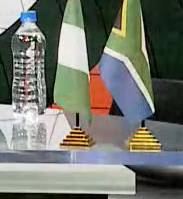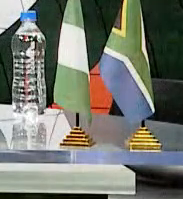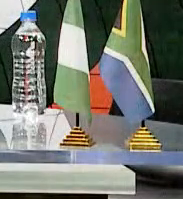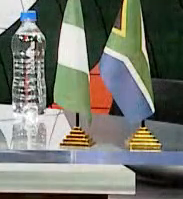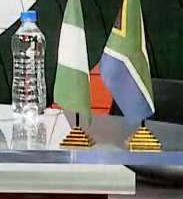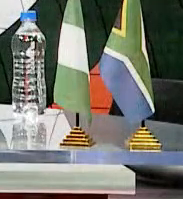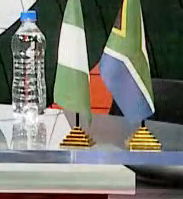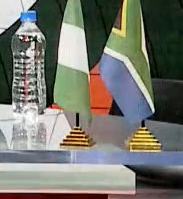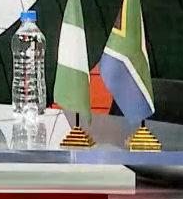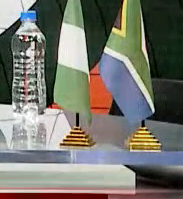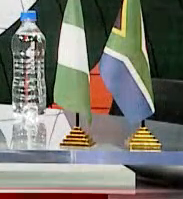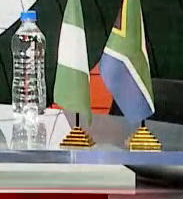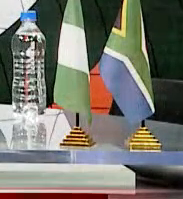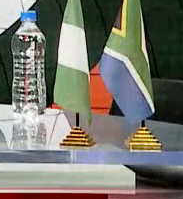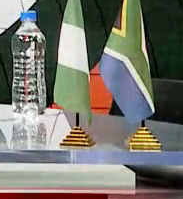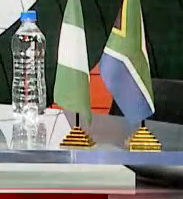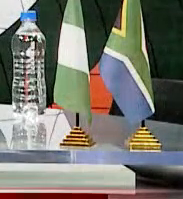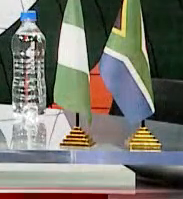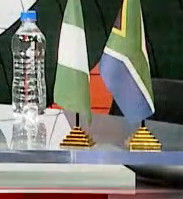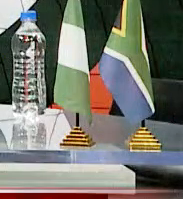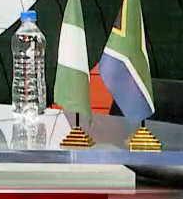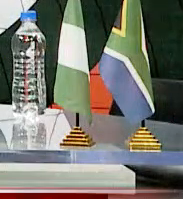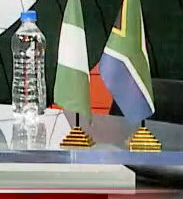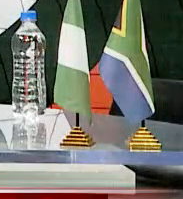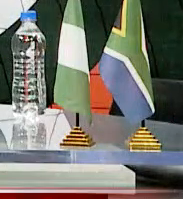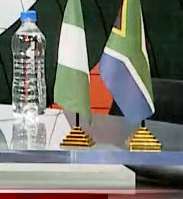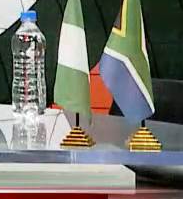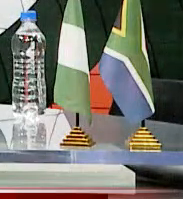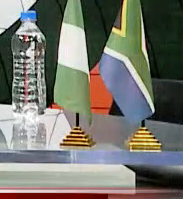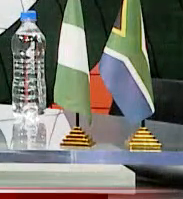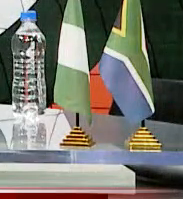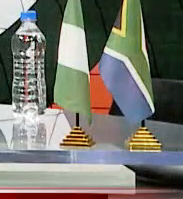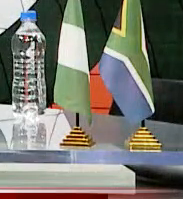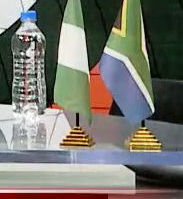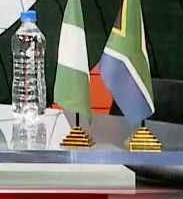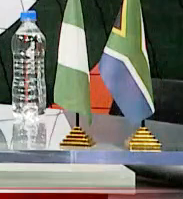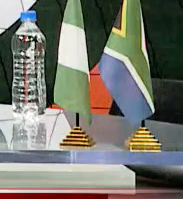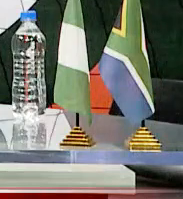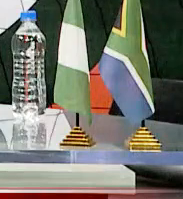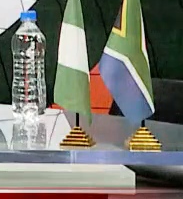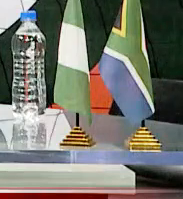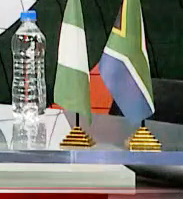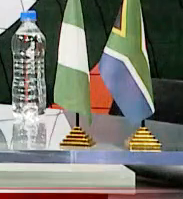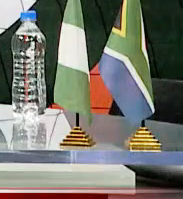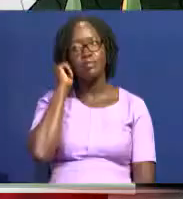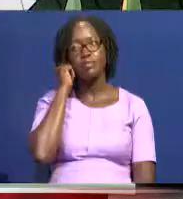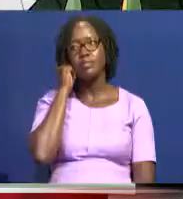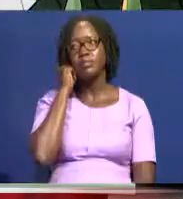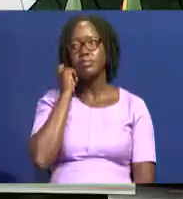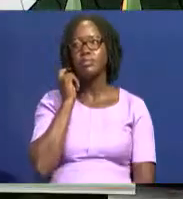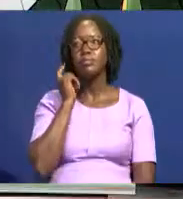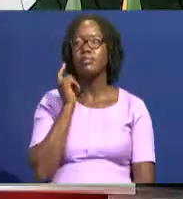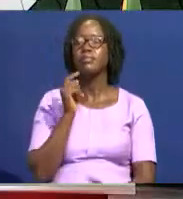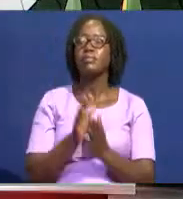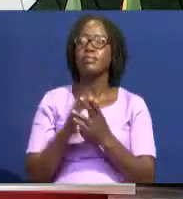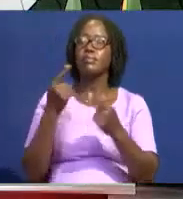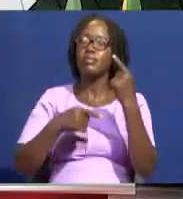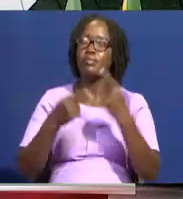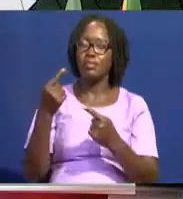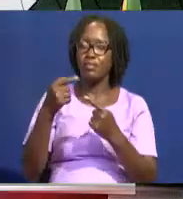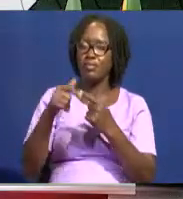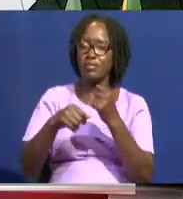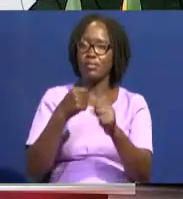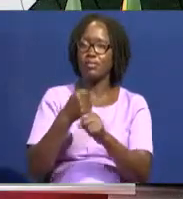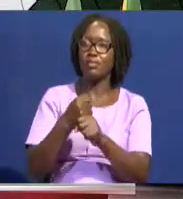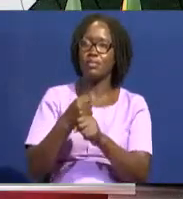Sasa mwanasporti, tuelekee viwanjani kama kawaida. Wengi wananiita Karren Jadima, kipenda KD. Dismas Indiza aliibuka mshindi wa makala ya mwaka